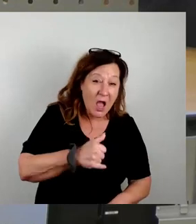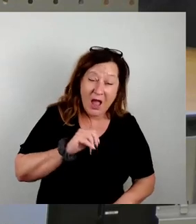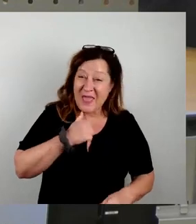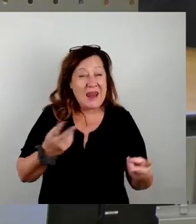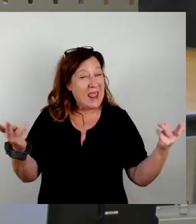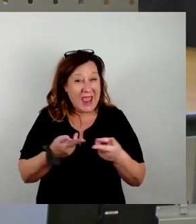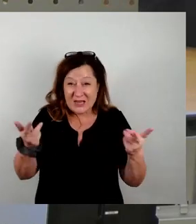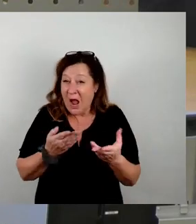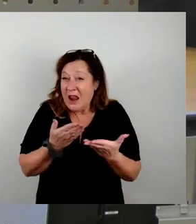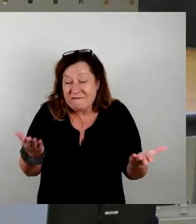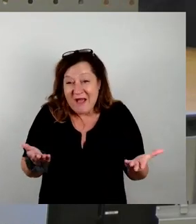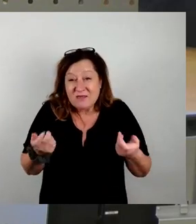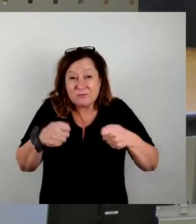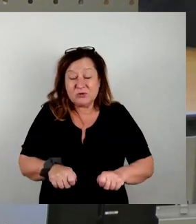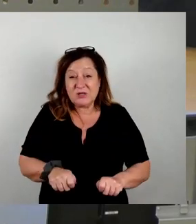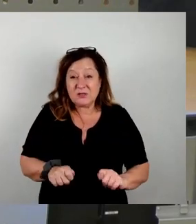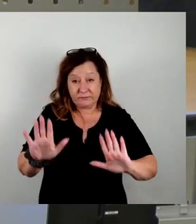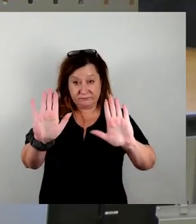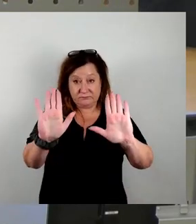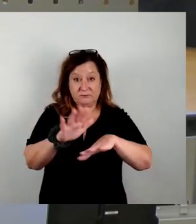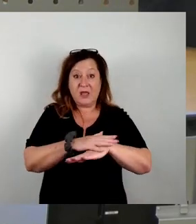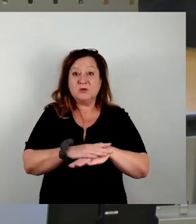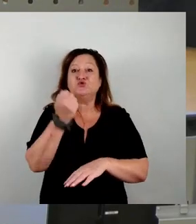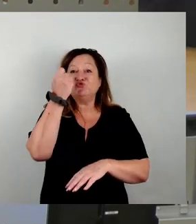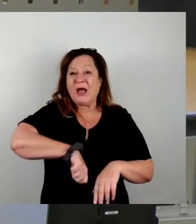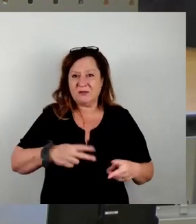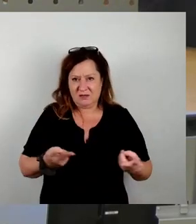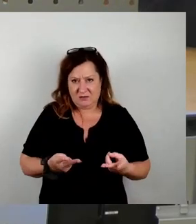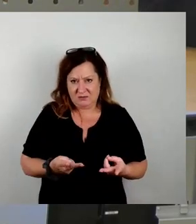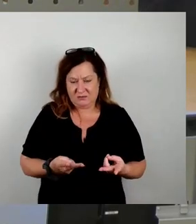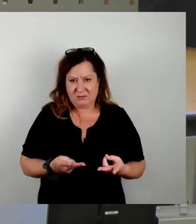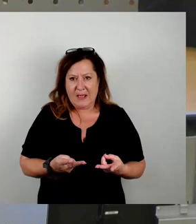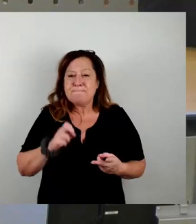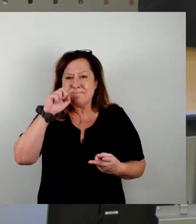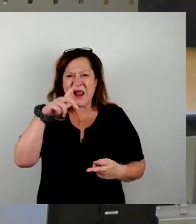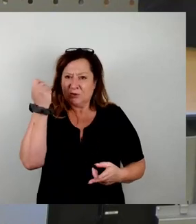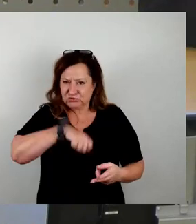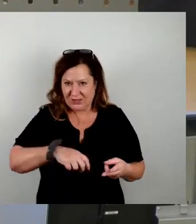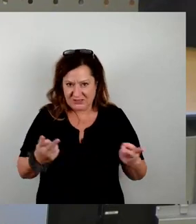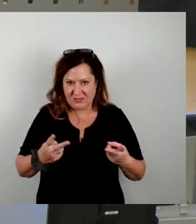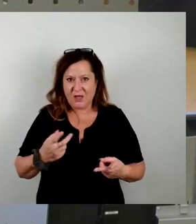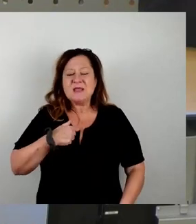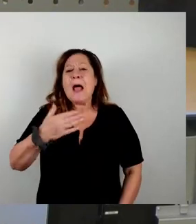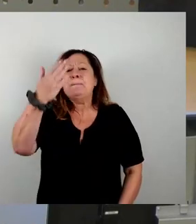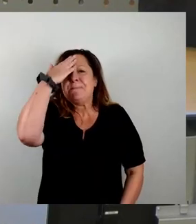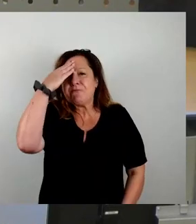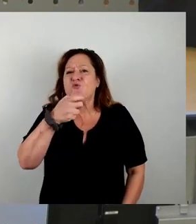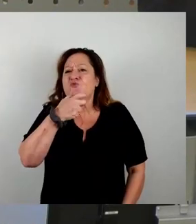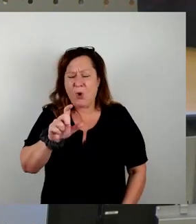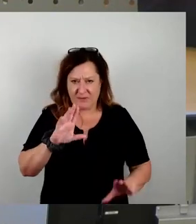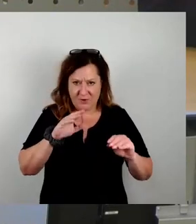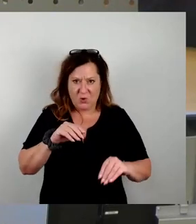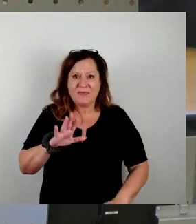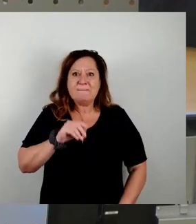ist, sorry, scheißegal fast. Fast scheißegal. Ich sage bewusst dieses Wort, damit es mal ankommt, damit